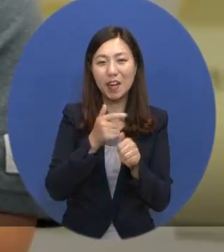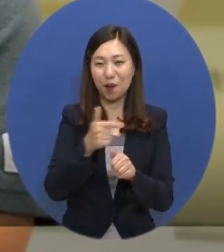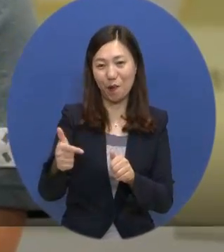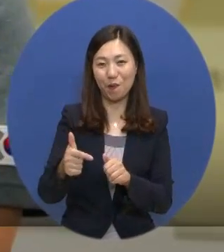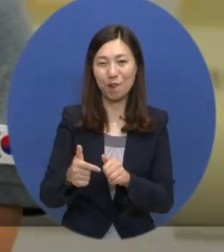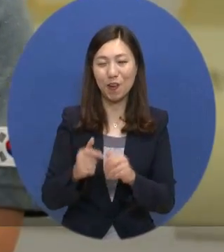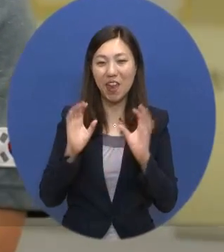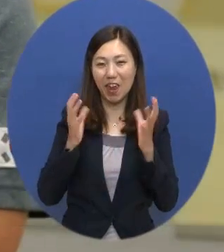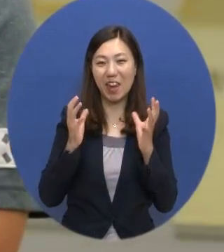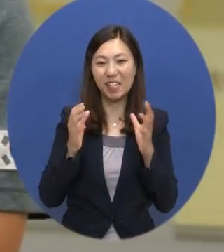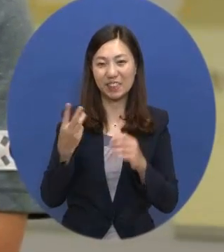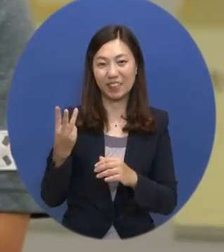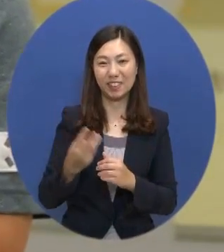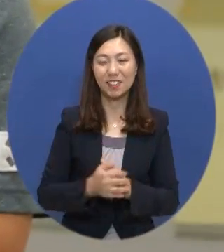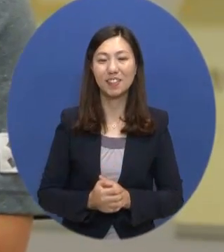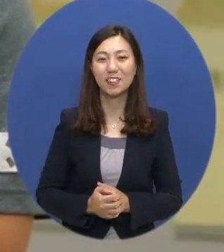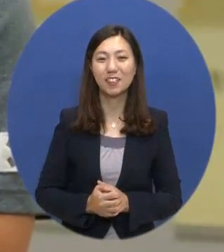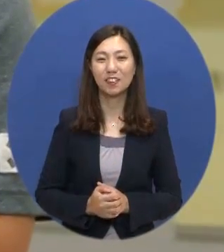애들이